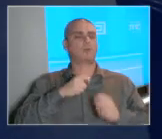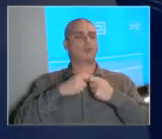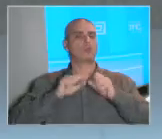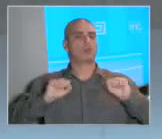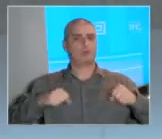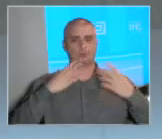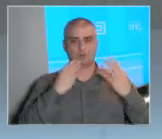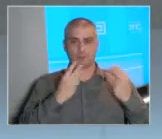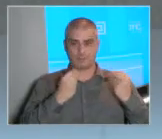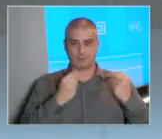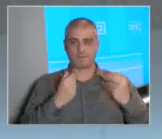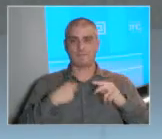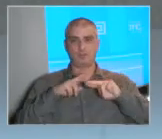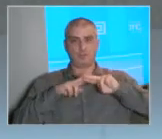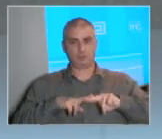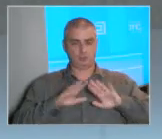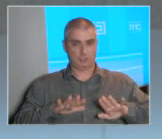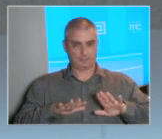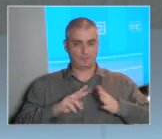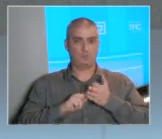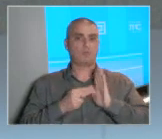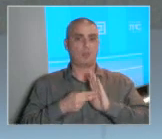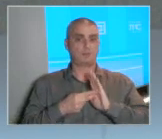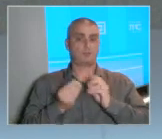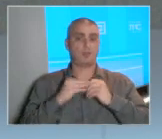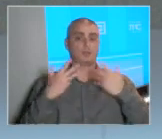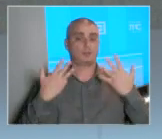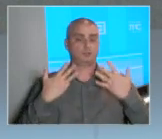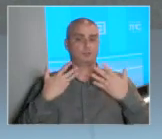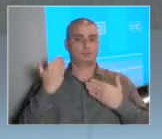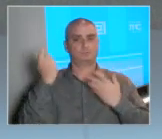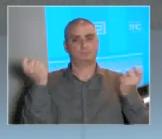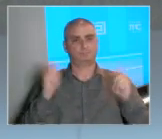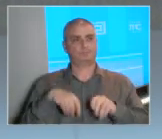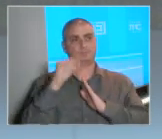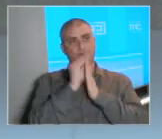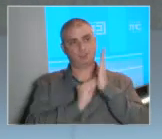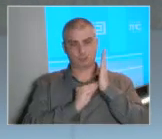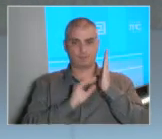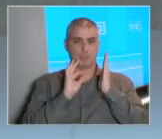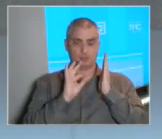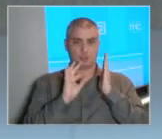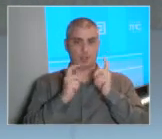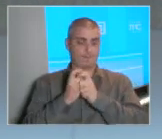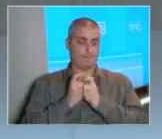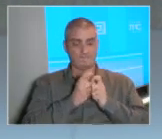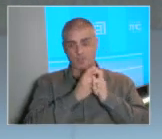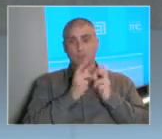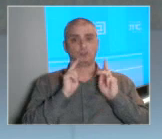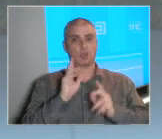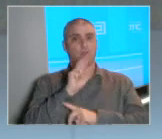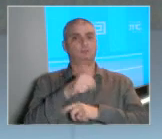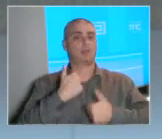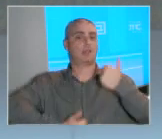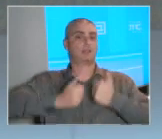תודה רבה. אנחנו נשארים בעניינים הפוליטיים, בעוד 9 ימים תיסגר רשימת המפלגות שיוכלו